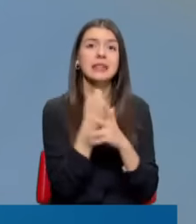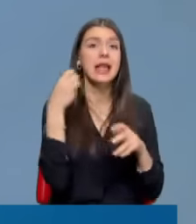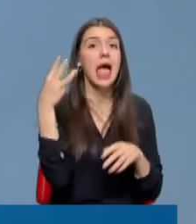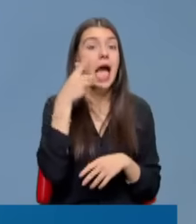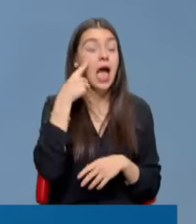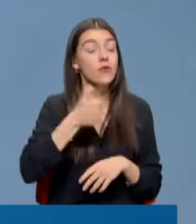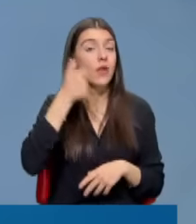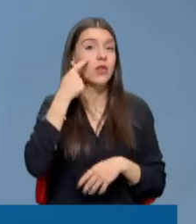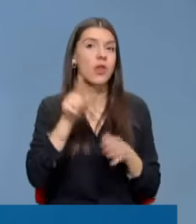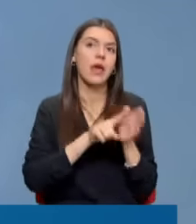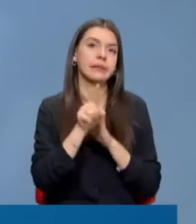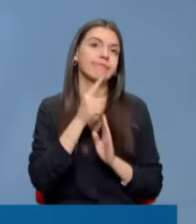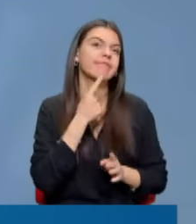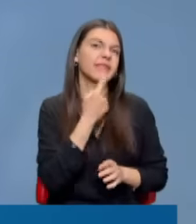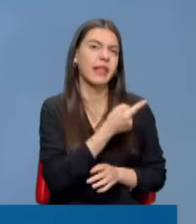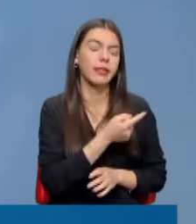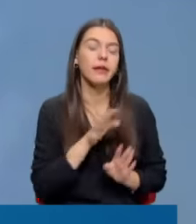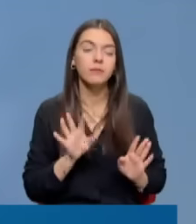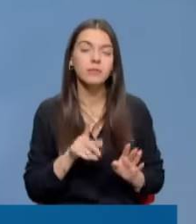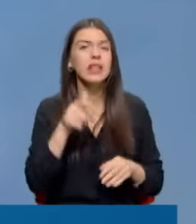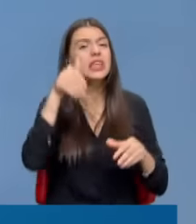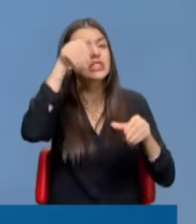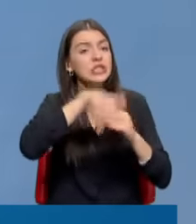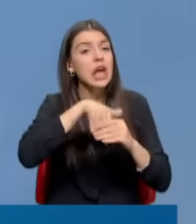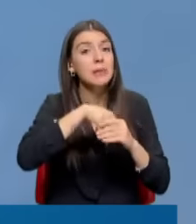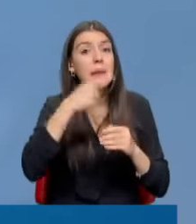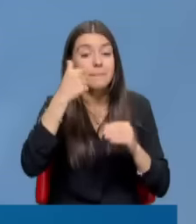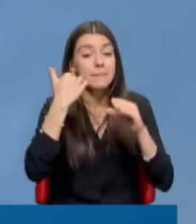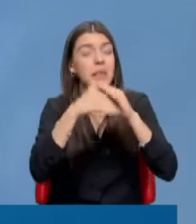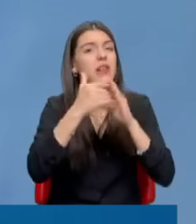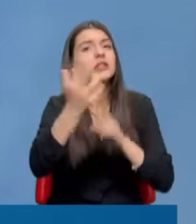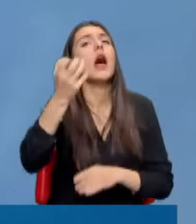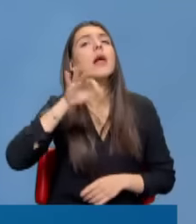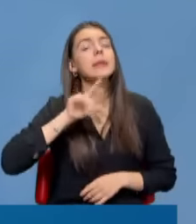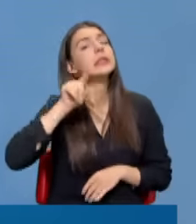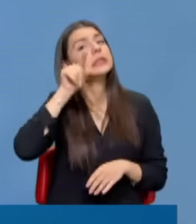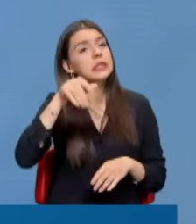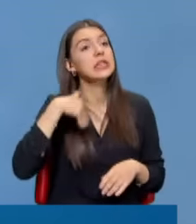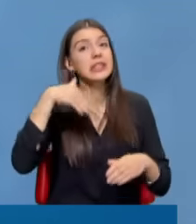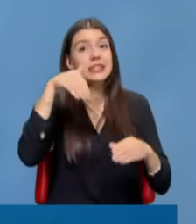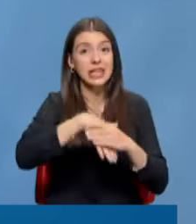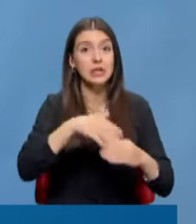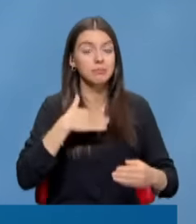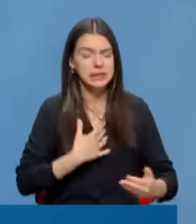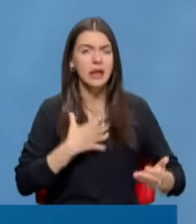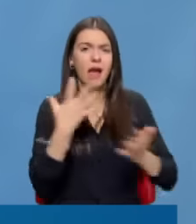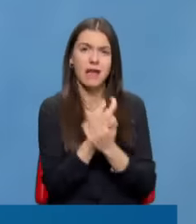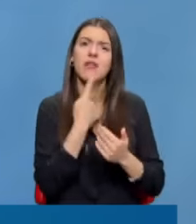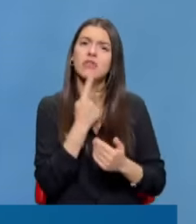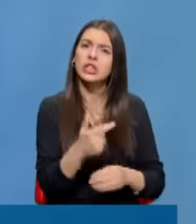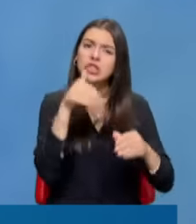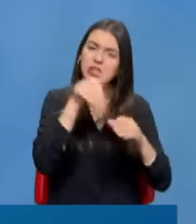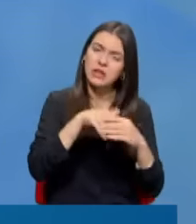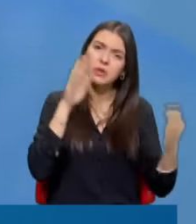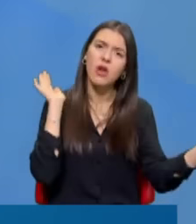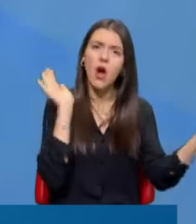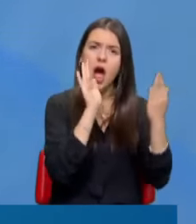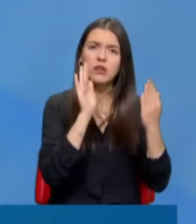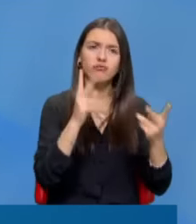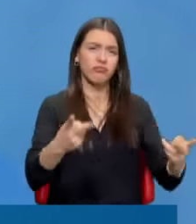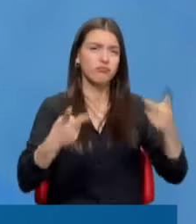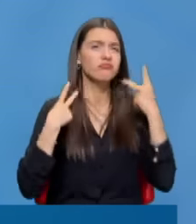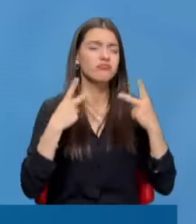yüklendi. Özel seçmenin mesajını almadıkları ortada, seçimleri biz kazandık diyecek kadar seçmene karşı